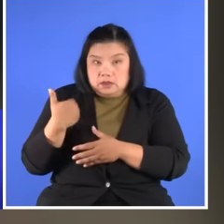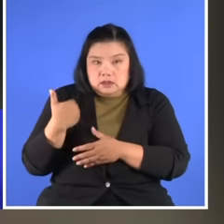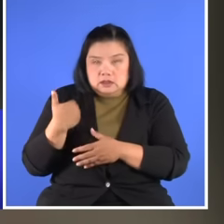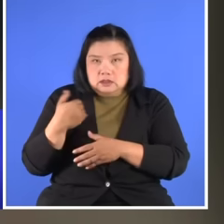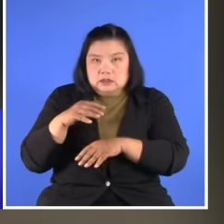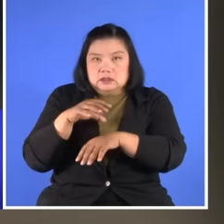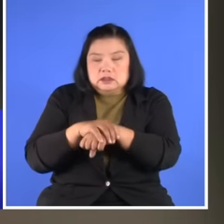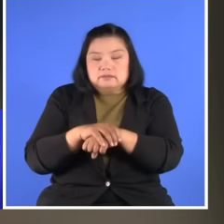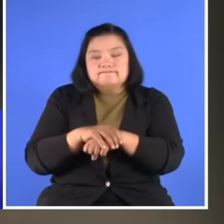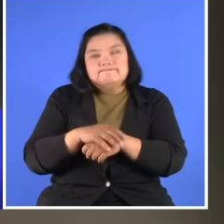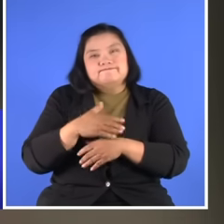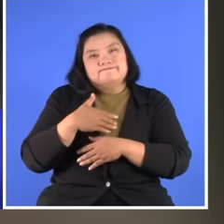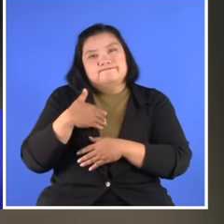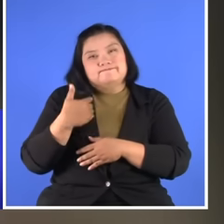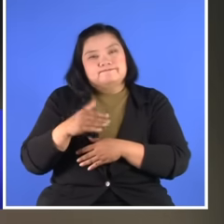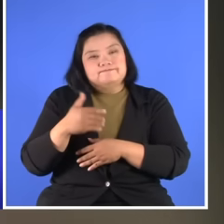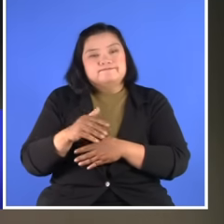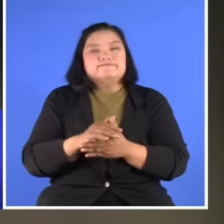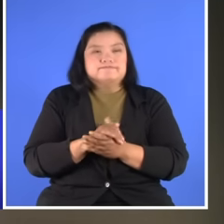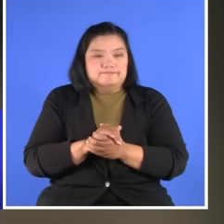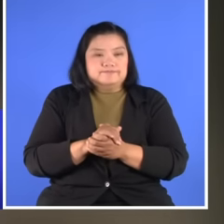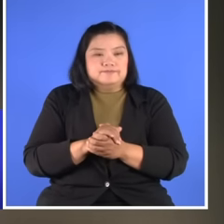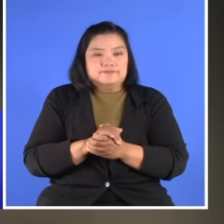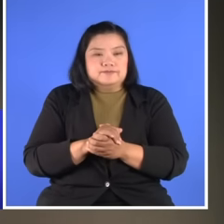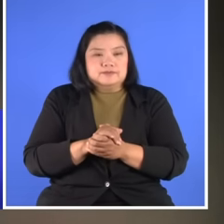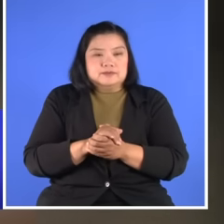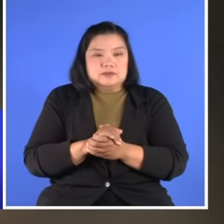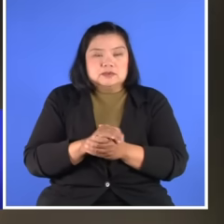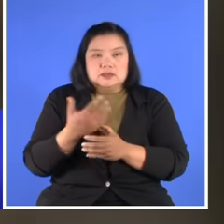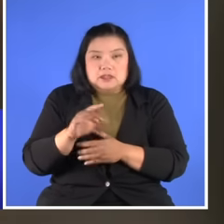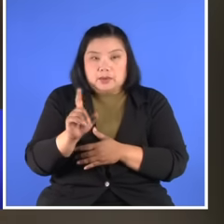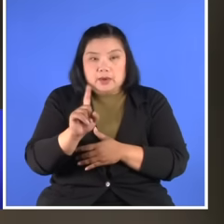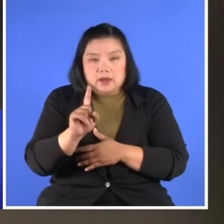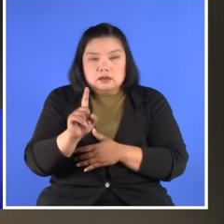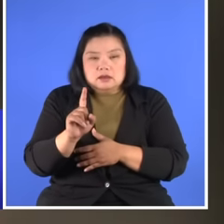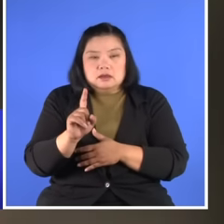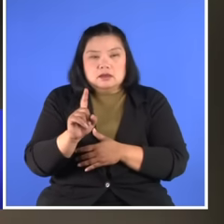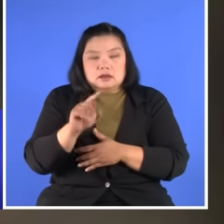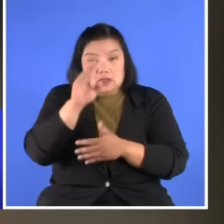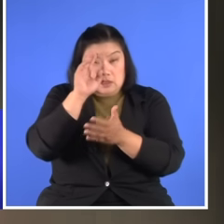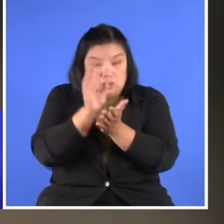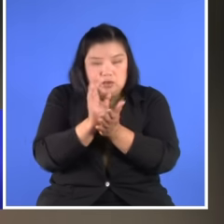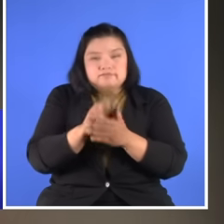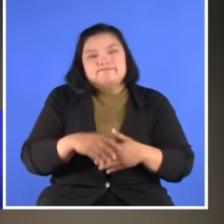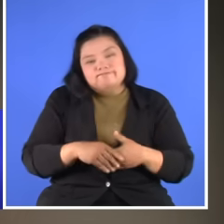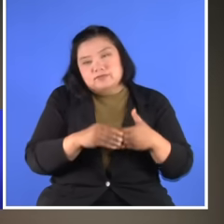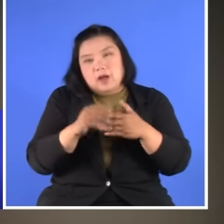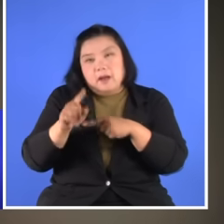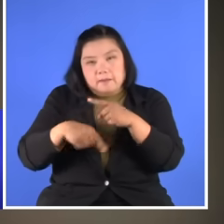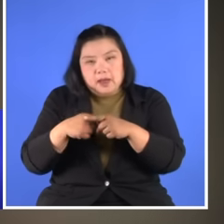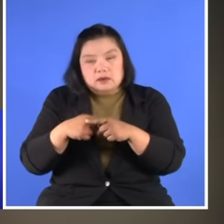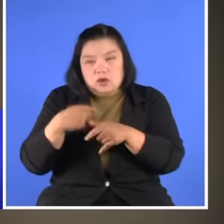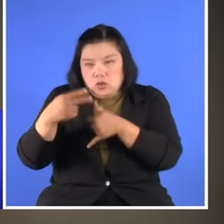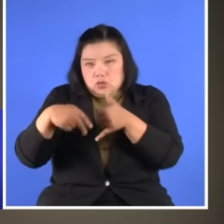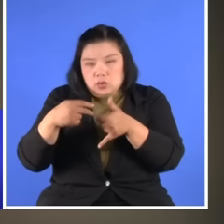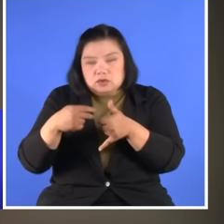ซื้อนะฮะส่งสามาล่อซื้อถูกจับกุมนะครับทีนี้ตำรวจนะฮะก็เอาตัวร้อยตำรวจตรีสุทธิรัตน์เนี่ยไปตรวจหาสารเสพติดในร่างกายปรากฏว่า